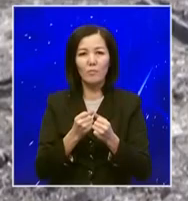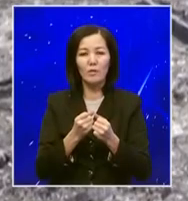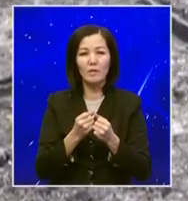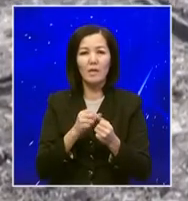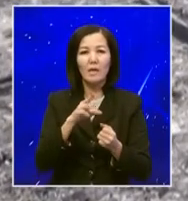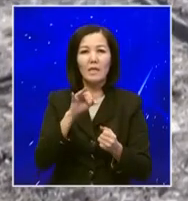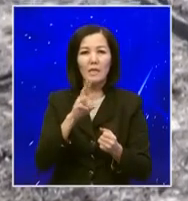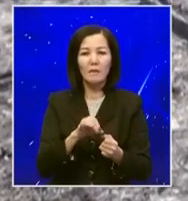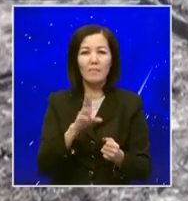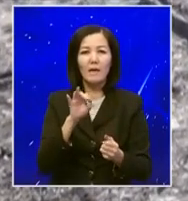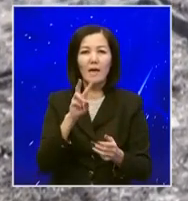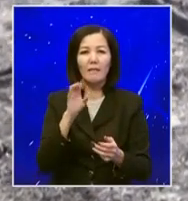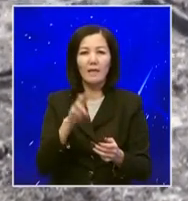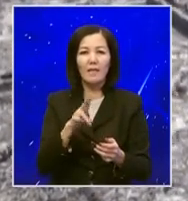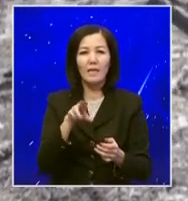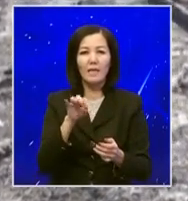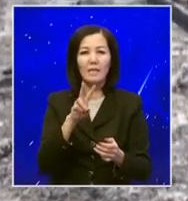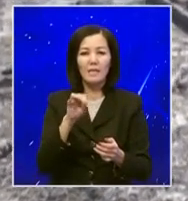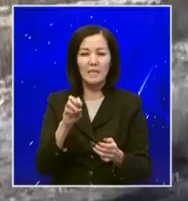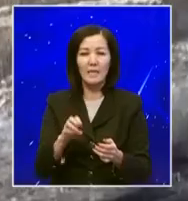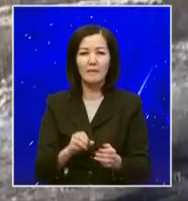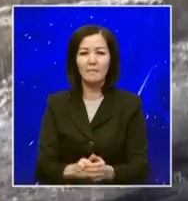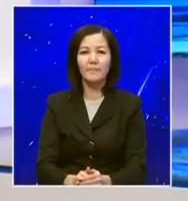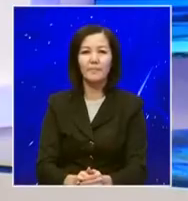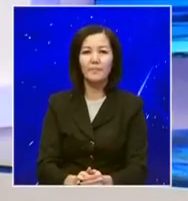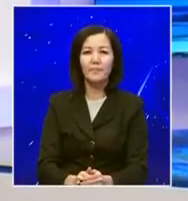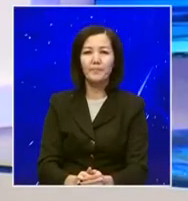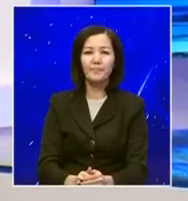в Триполи, Аккаре и Динье.